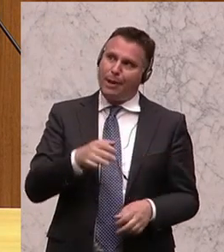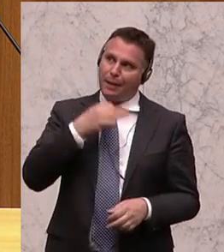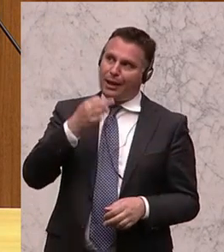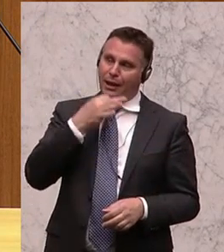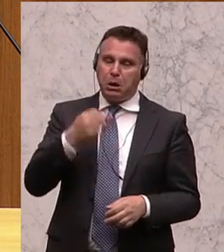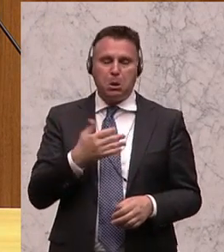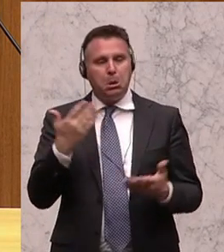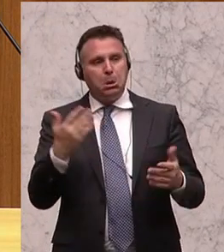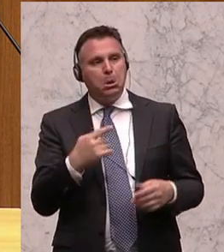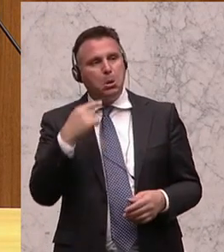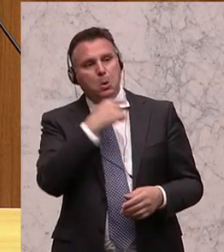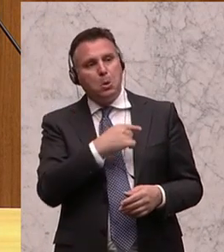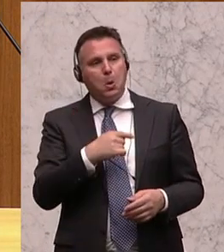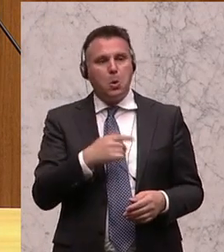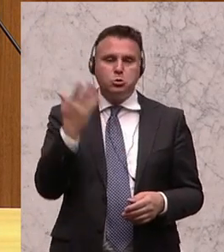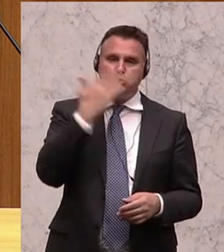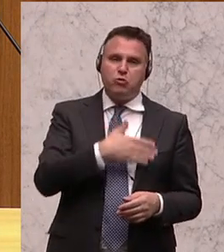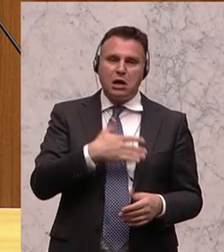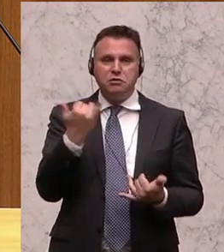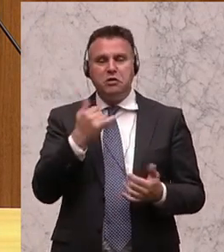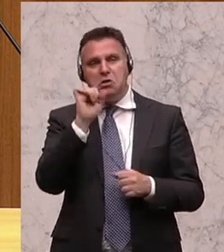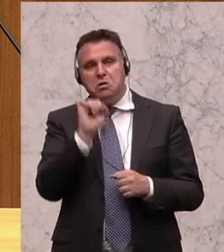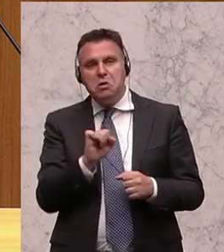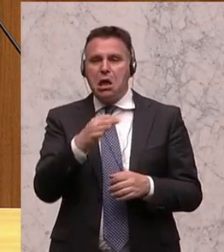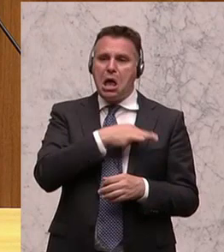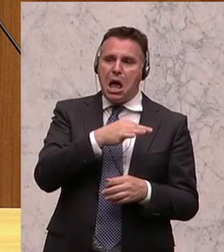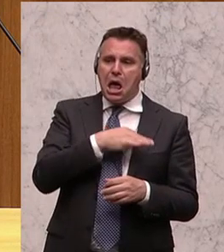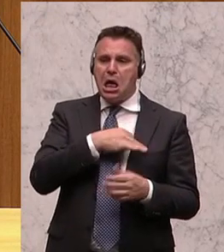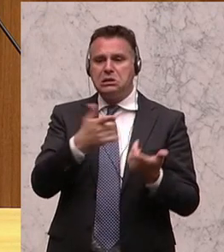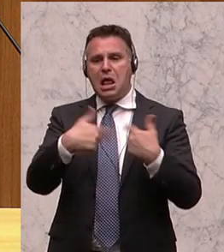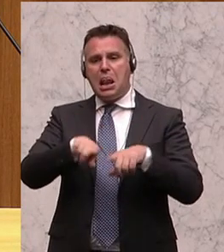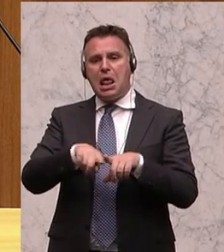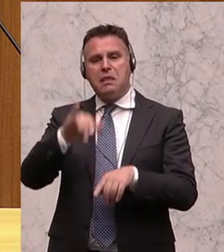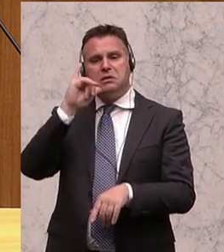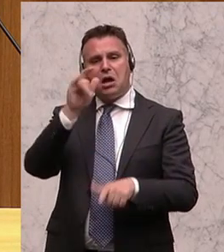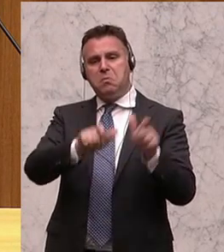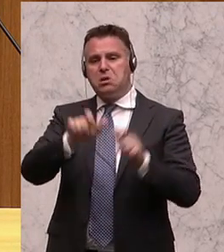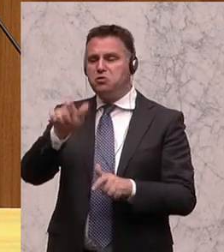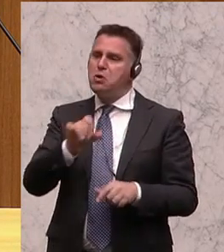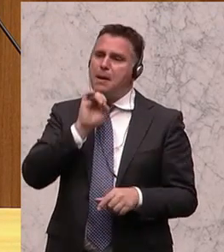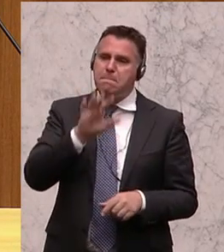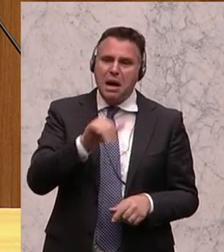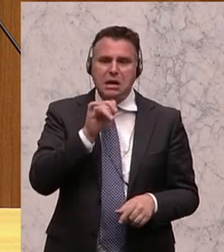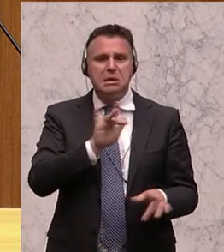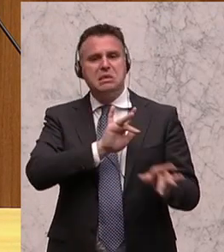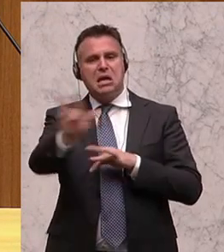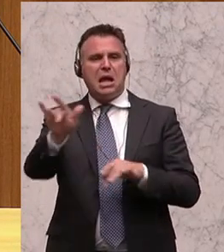wie Rot und Schwarz Trau duckt sich vor den Landeshauptleuten, ist nicht bereit einzugreifen gegen deren